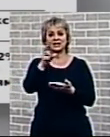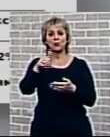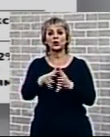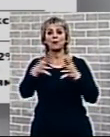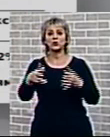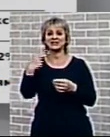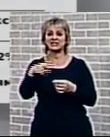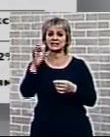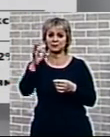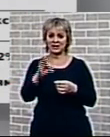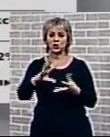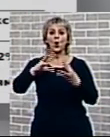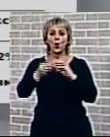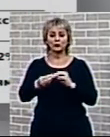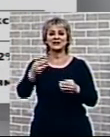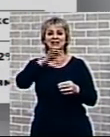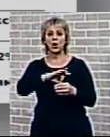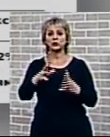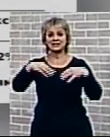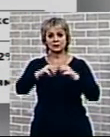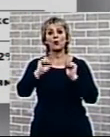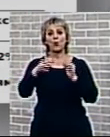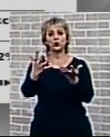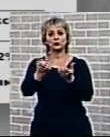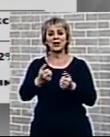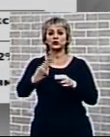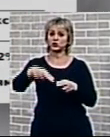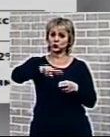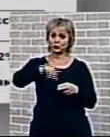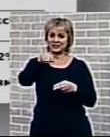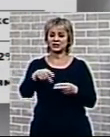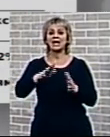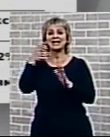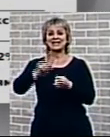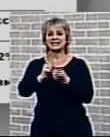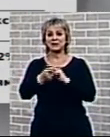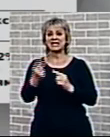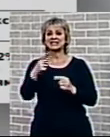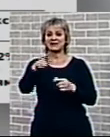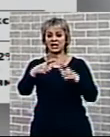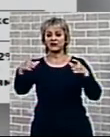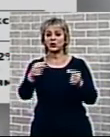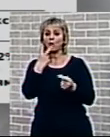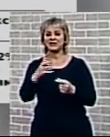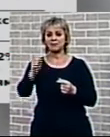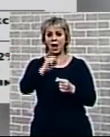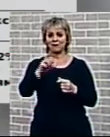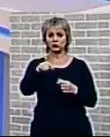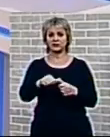больше 20% общего дохода семьи, могут получать субсидию. Изменение цифр в квитанциях заметим в августе.